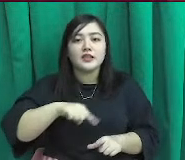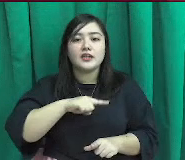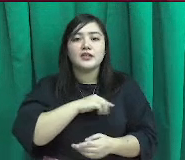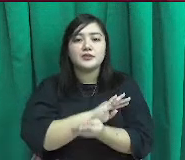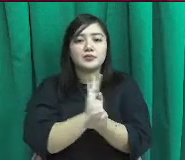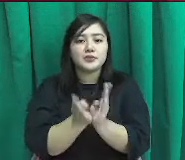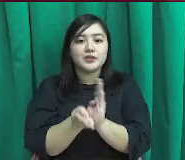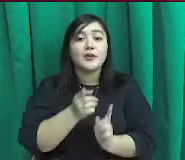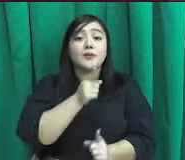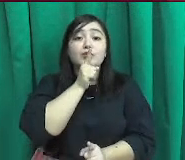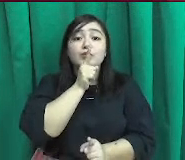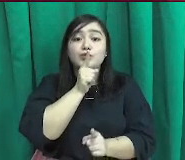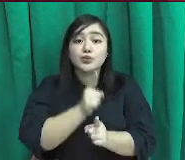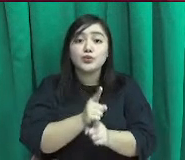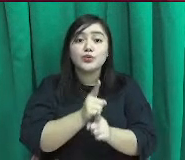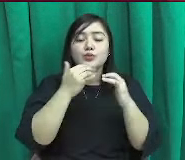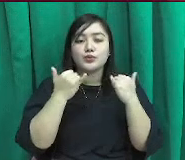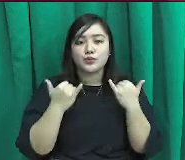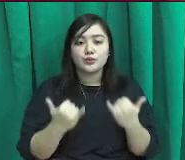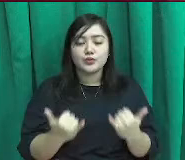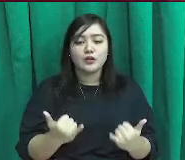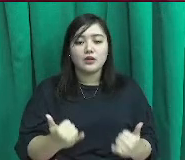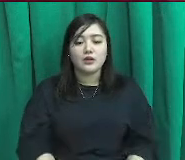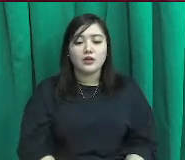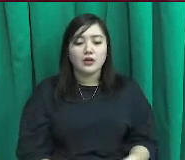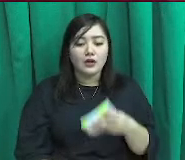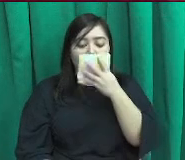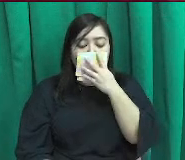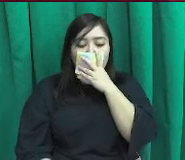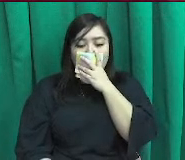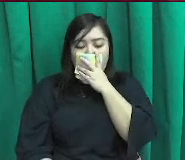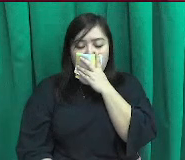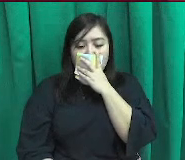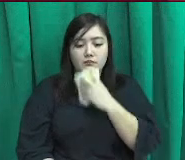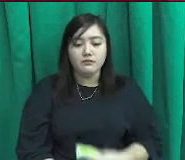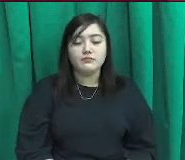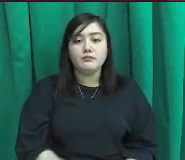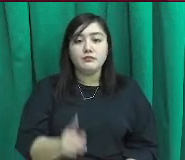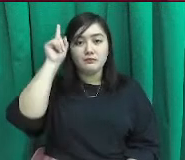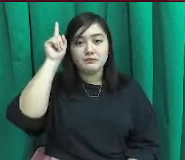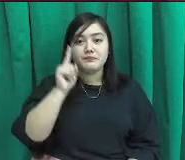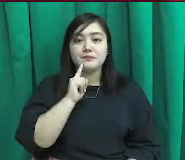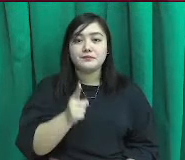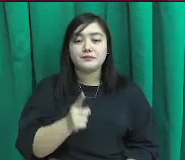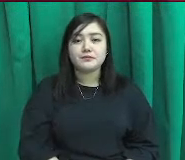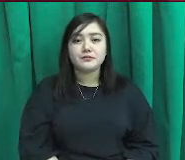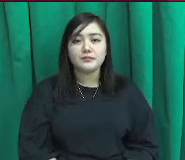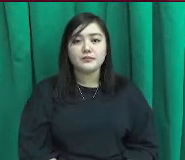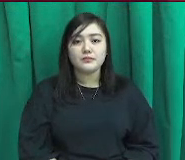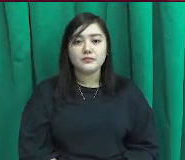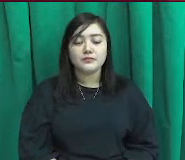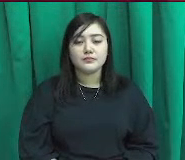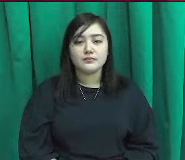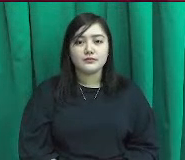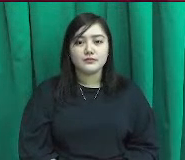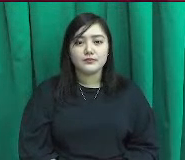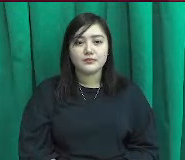Amen. Narinig nyo naman, nagiging honest Sir Dennis sa atin, dumating siya dun sa point na yun, na nag-aapura. And sabi ko nga last